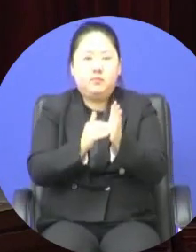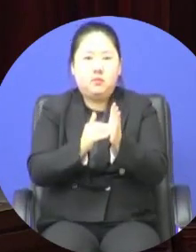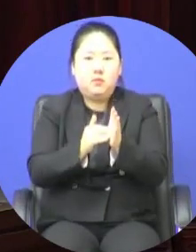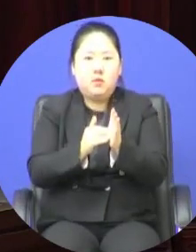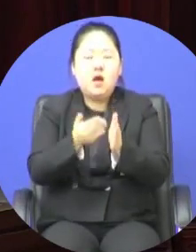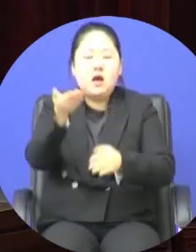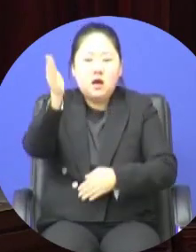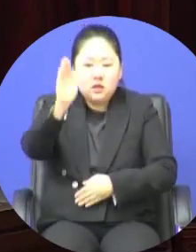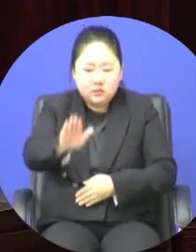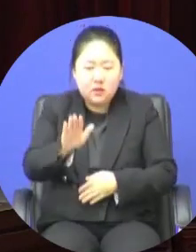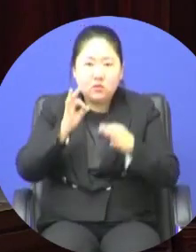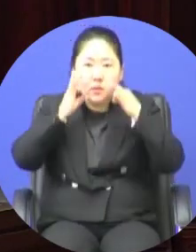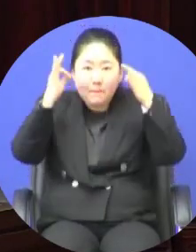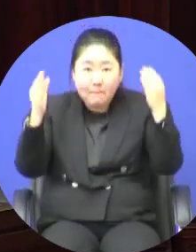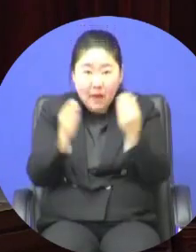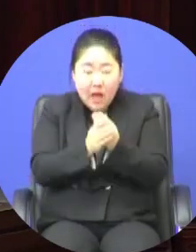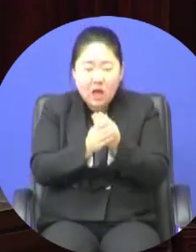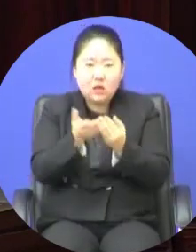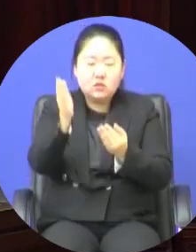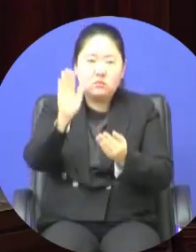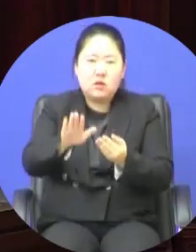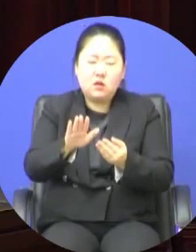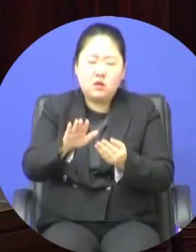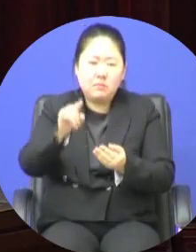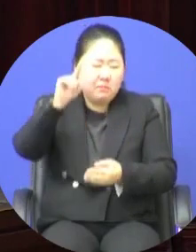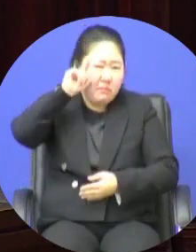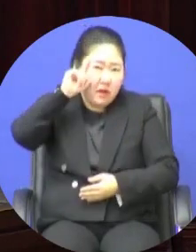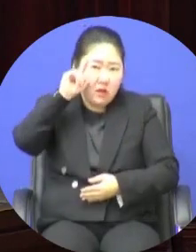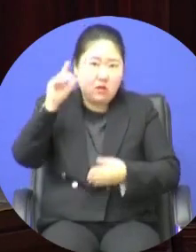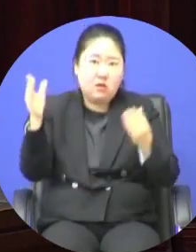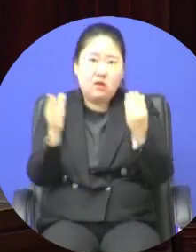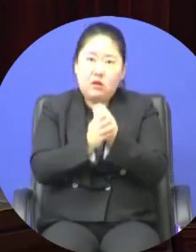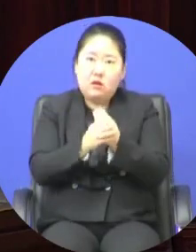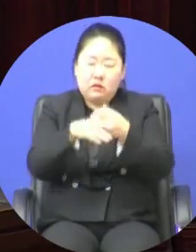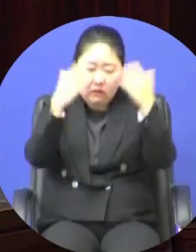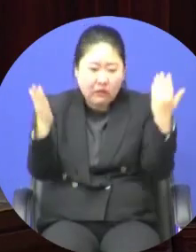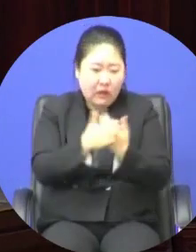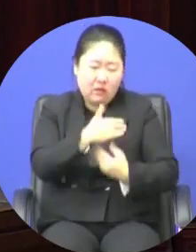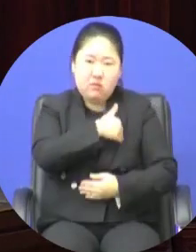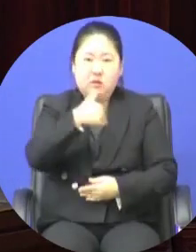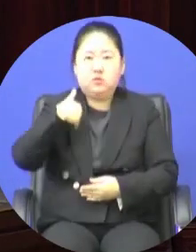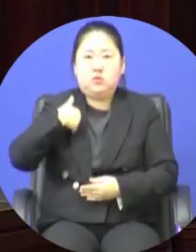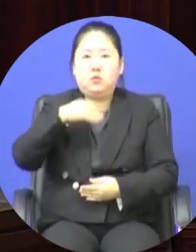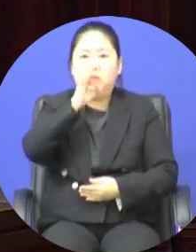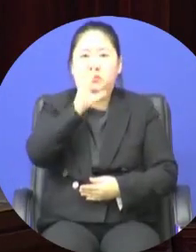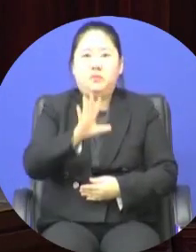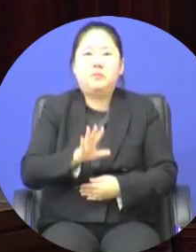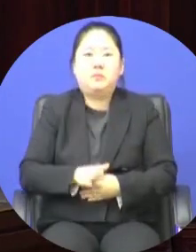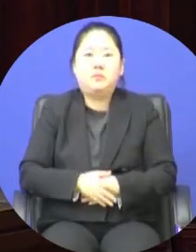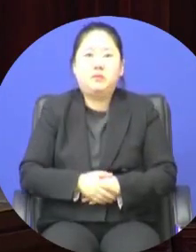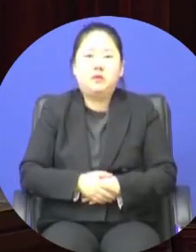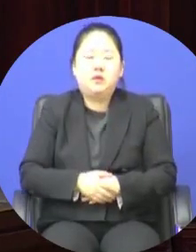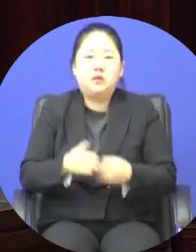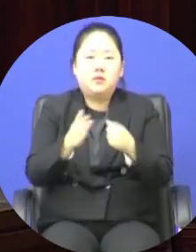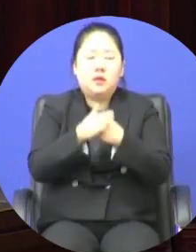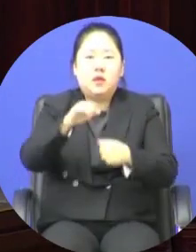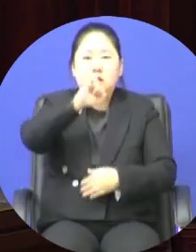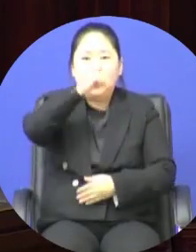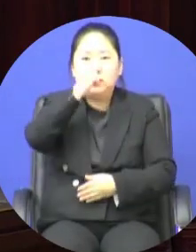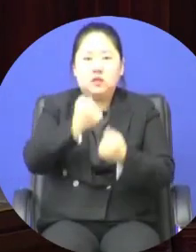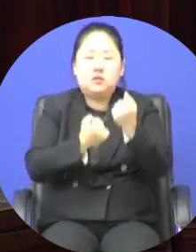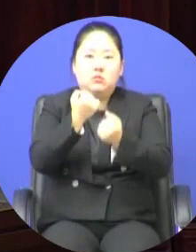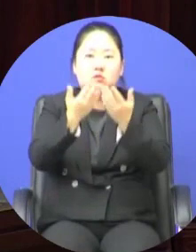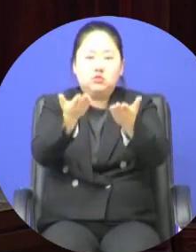다했음에도 불구하고 모든 사업을 완벽하게 설계하여 모두를 다 만족시키는 것은 불가능하기에 예산 설명에